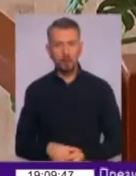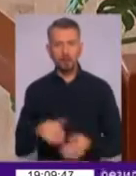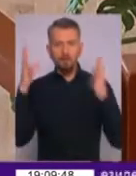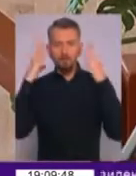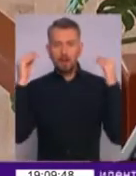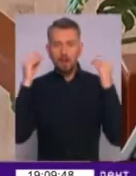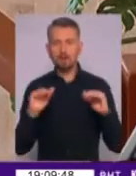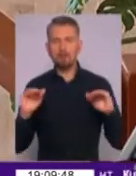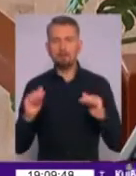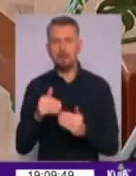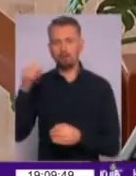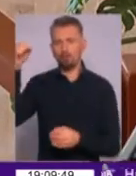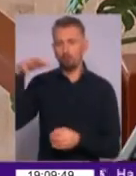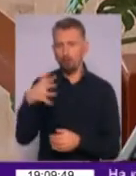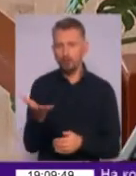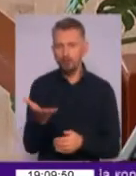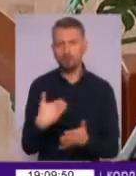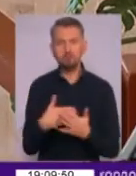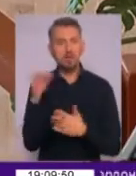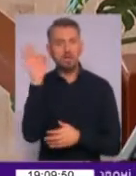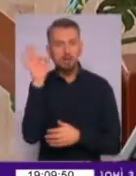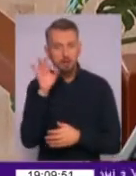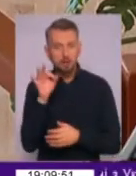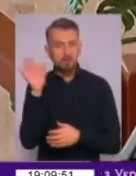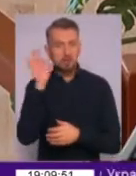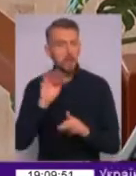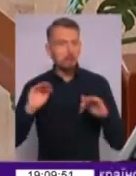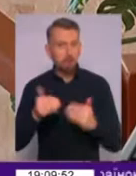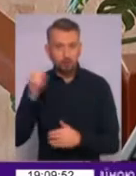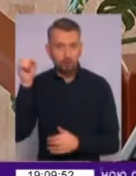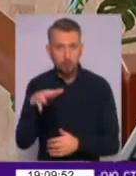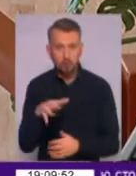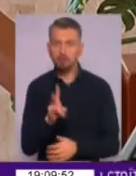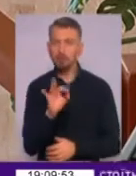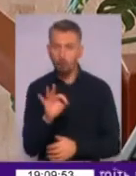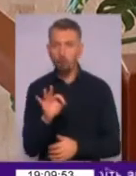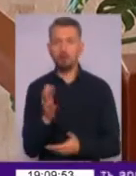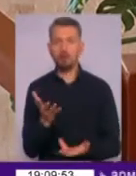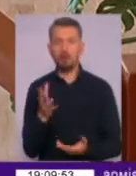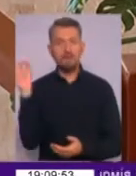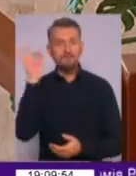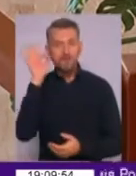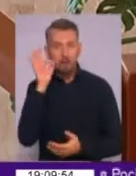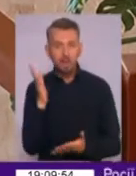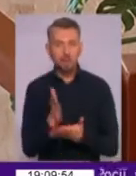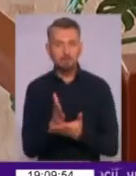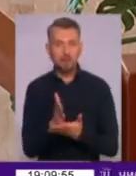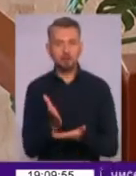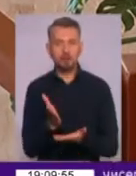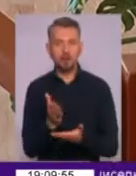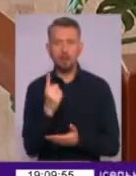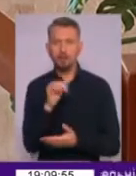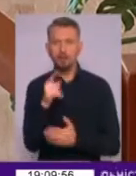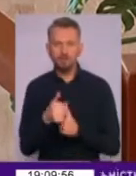меньше солнечности. Или возьмем, например, Германию. В Германии меньше солнечности. И тем не менее, Германия является одной